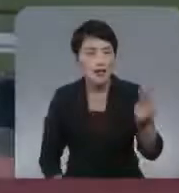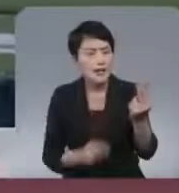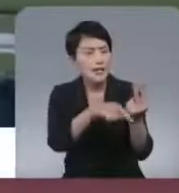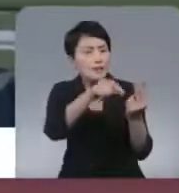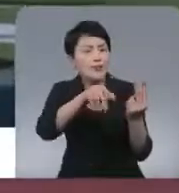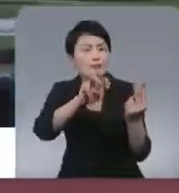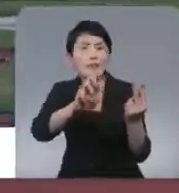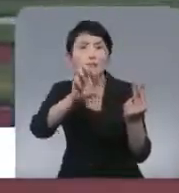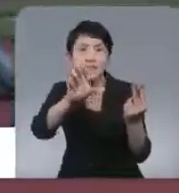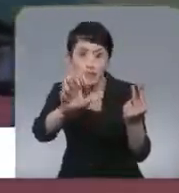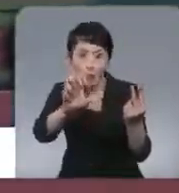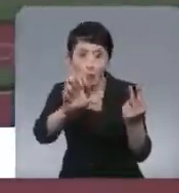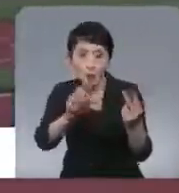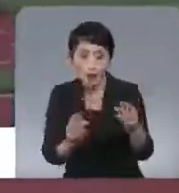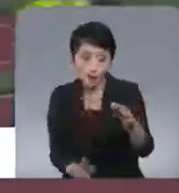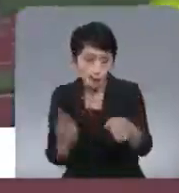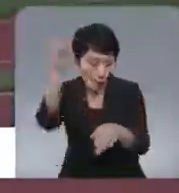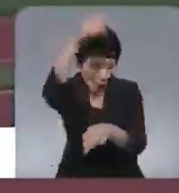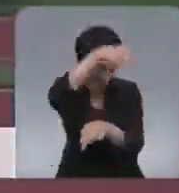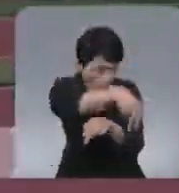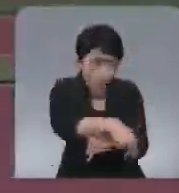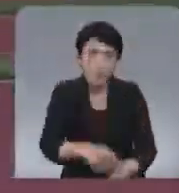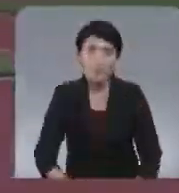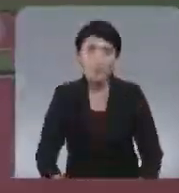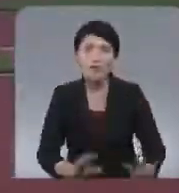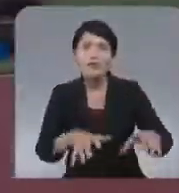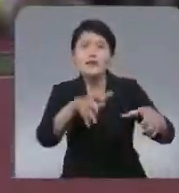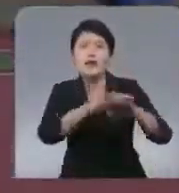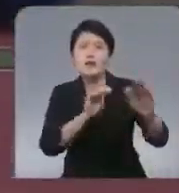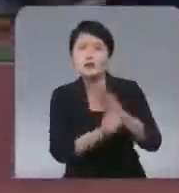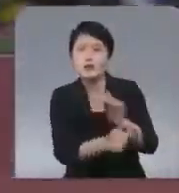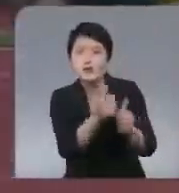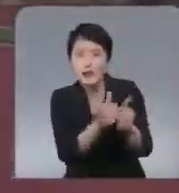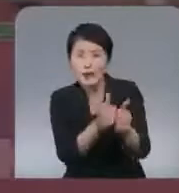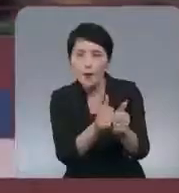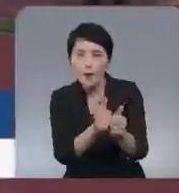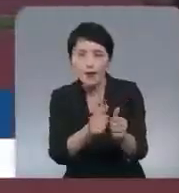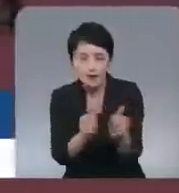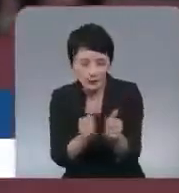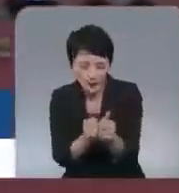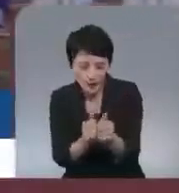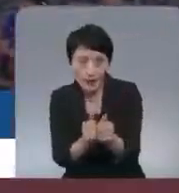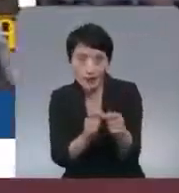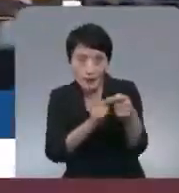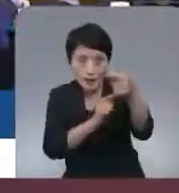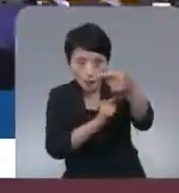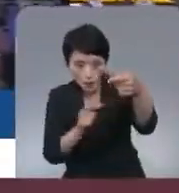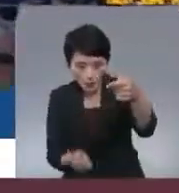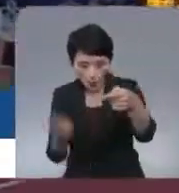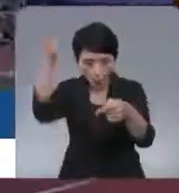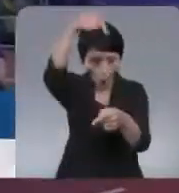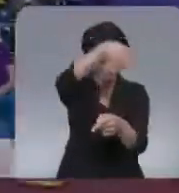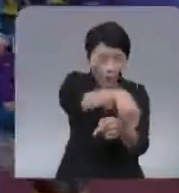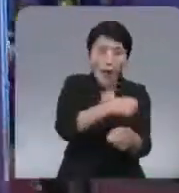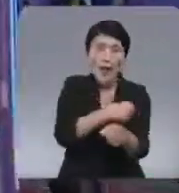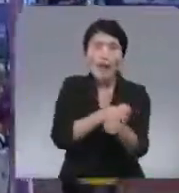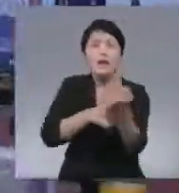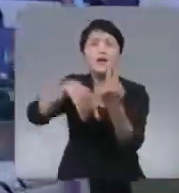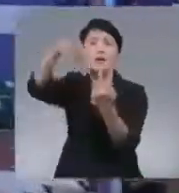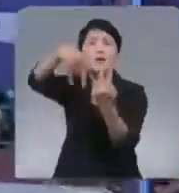der südkoreanische hochspringer usa york hat bei den leichtathletik-weltmeisterschaften die silbermedaille gewonnen